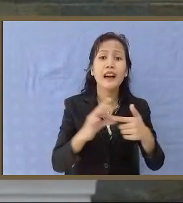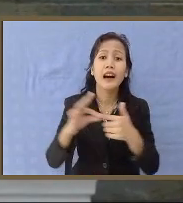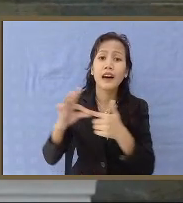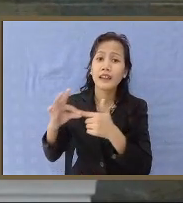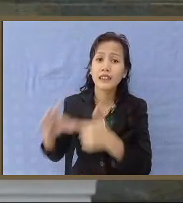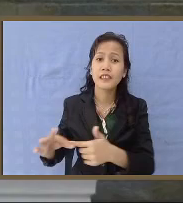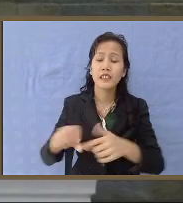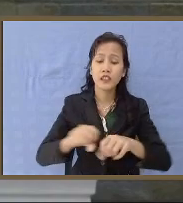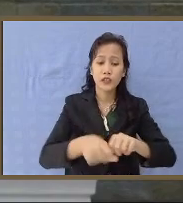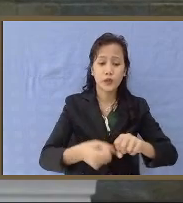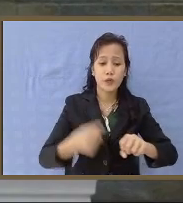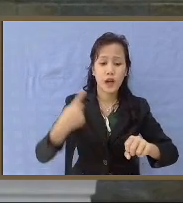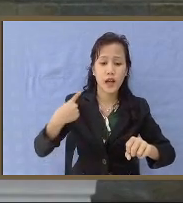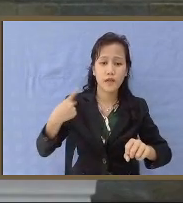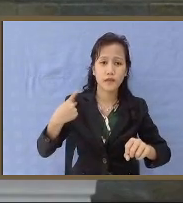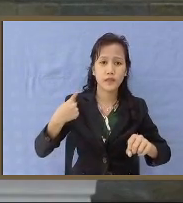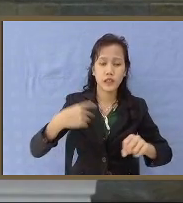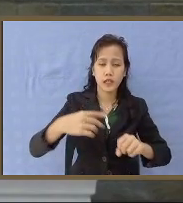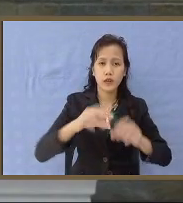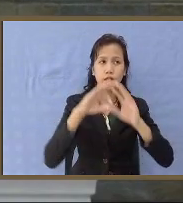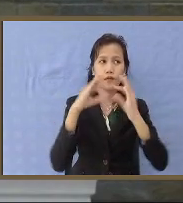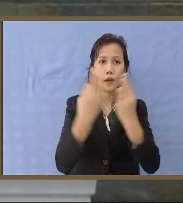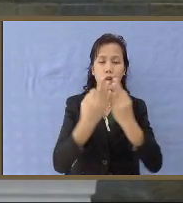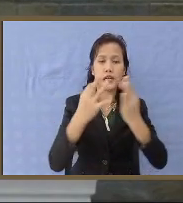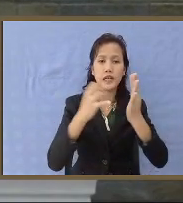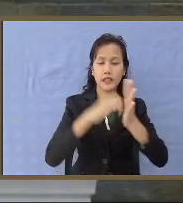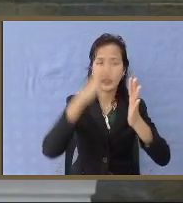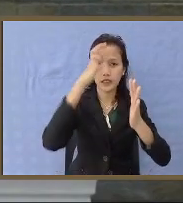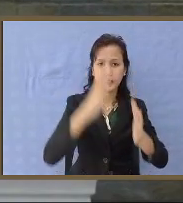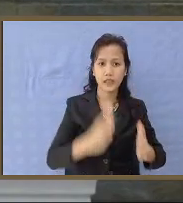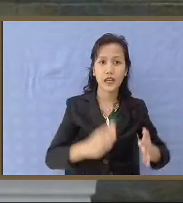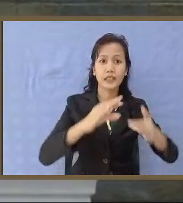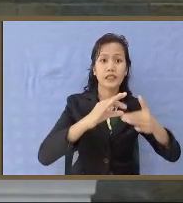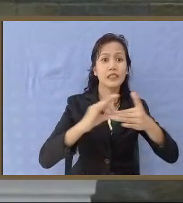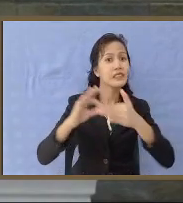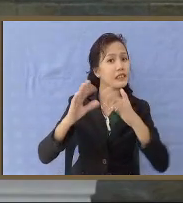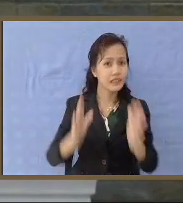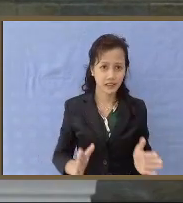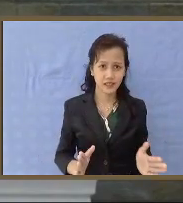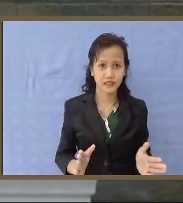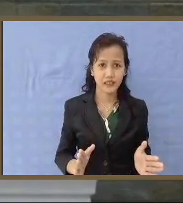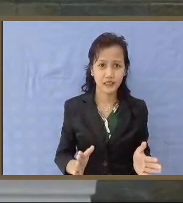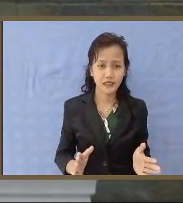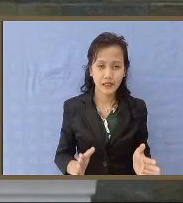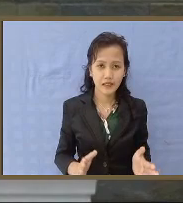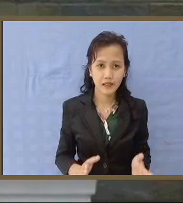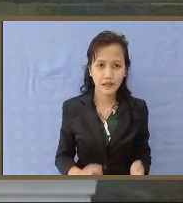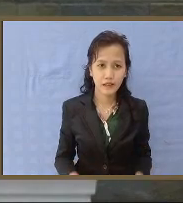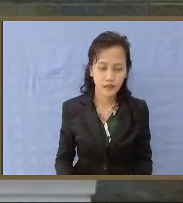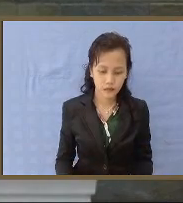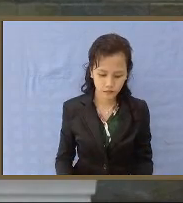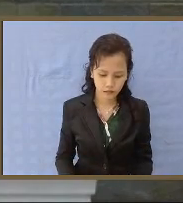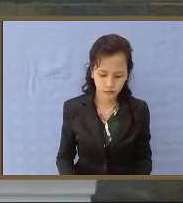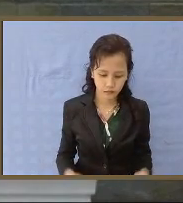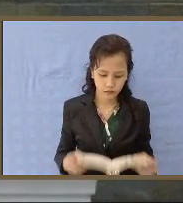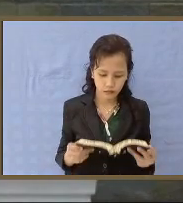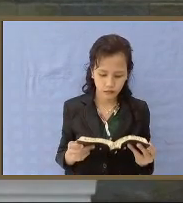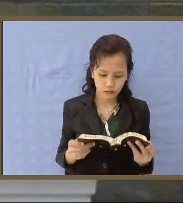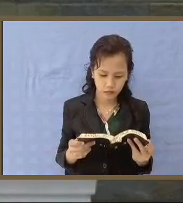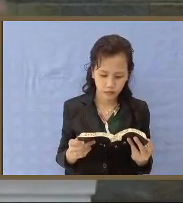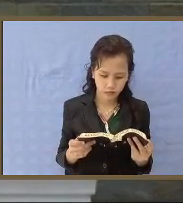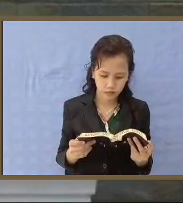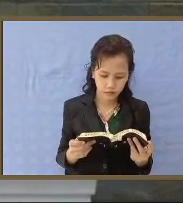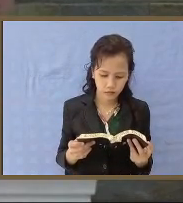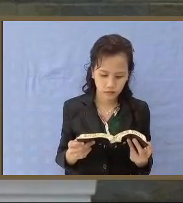na ang Diyos ang nanguna. What is another one? Verse number 4, as arrows are in the hand of